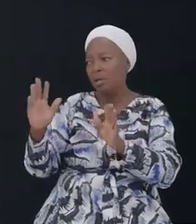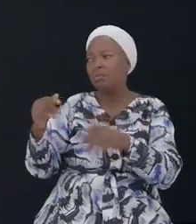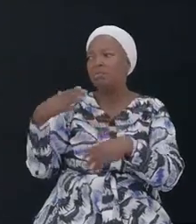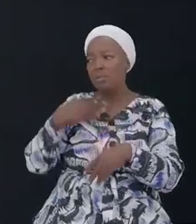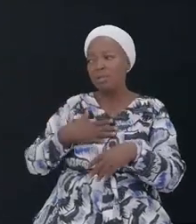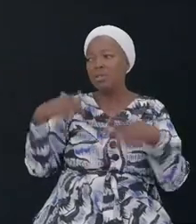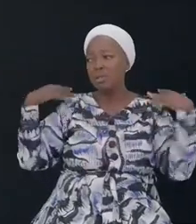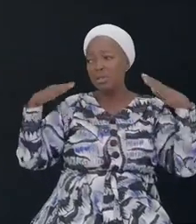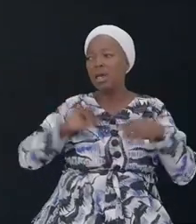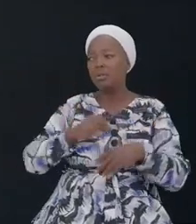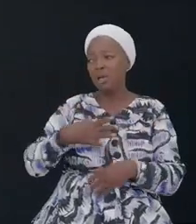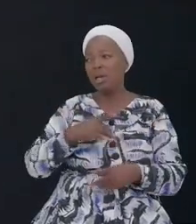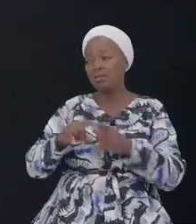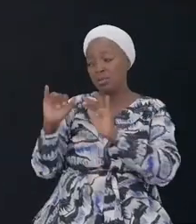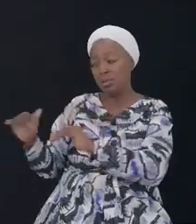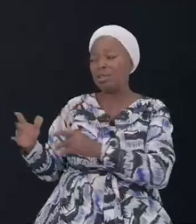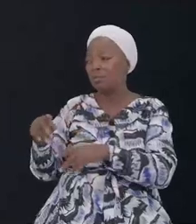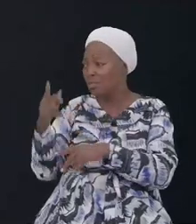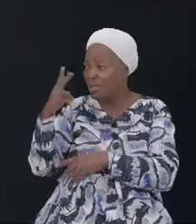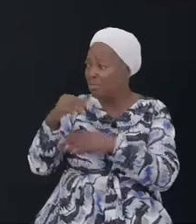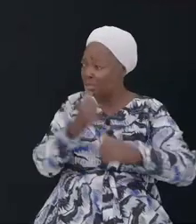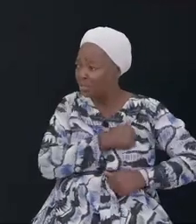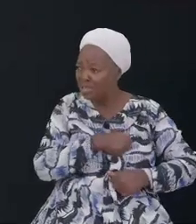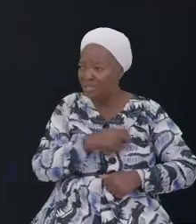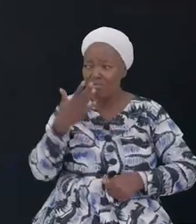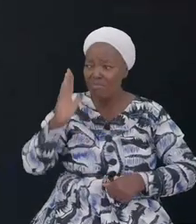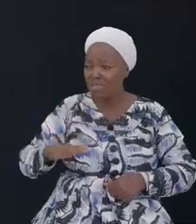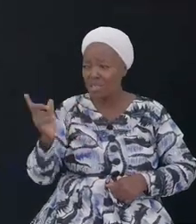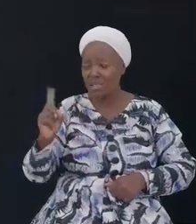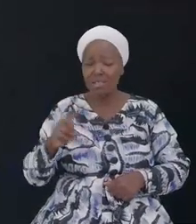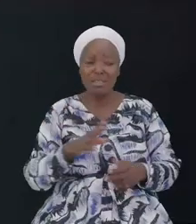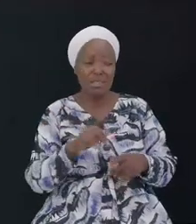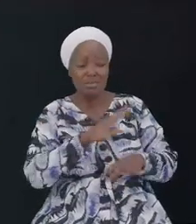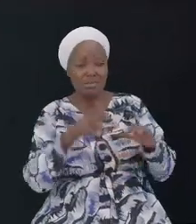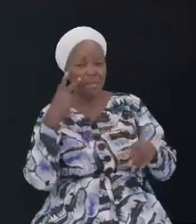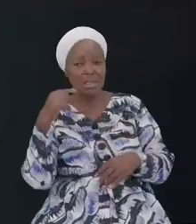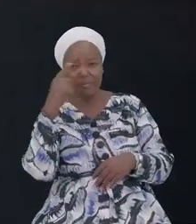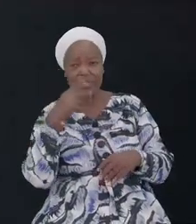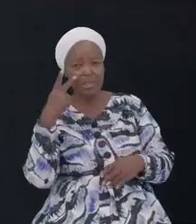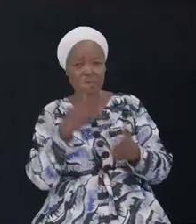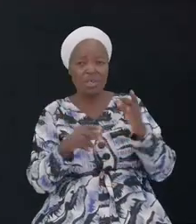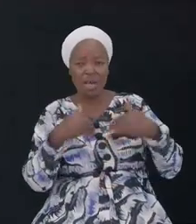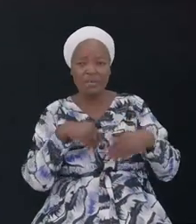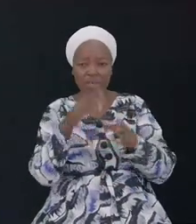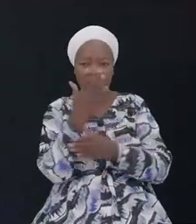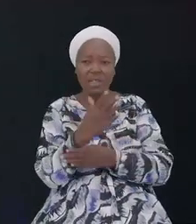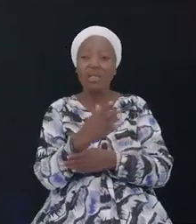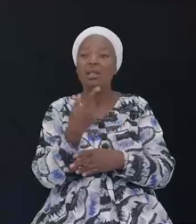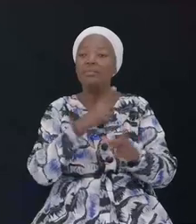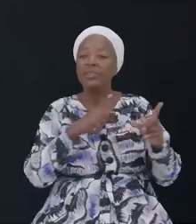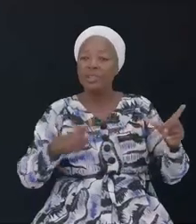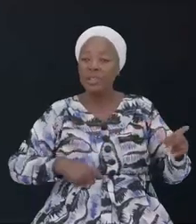je n'irai pas bouger. Je vois ces gens-là, ces gardes-là, regarde ce qu'ils ont dans la main. Le Seigneur